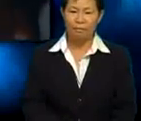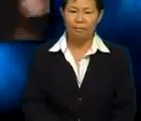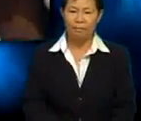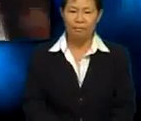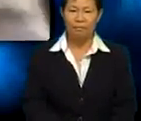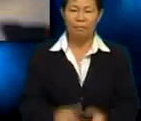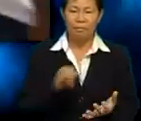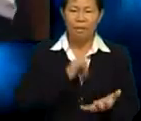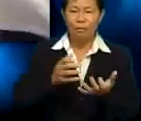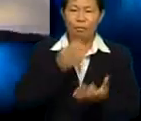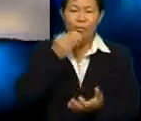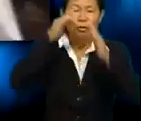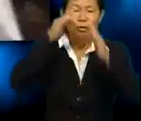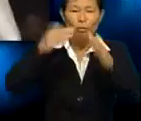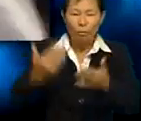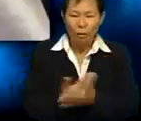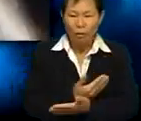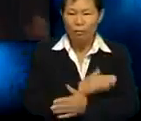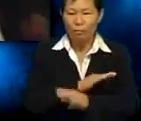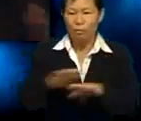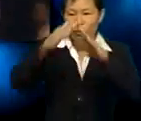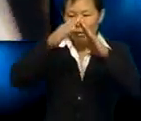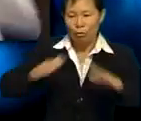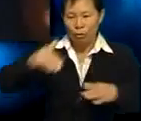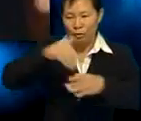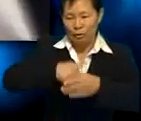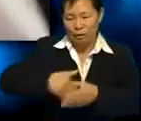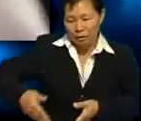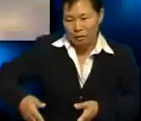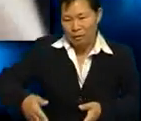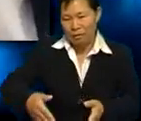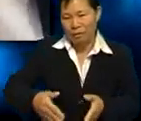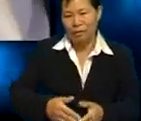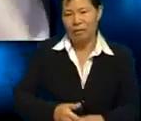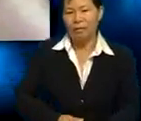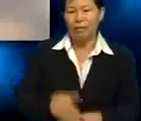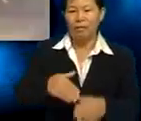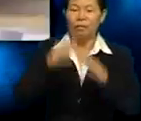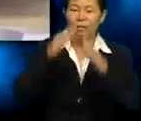Saya pun nak balik rumah juga. Rumah baru, bukan rumah dalam longkang. Air dia kotor. Rumah baru, air jernih. Dalam akuarium.